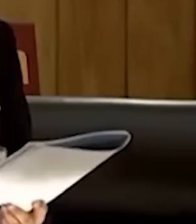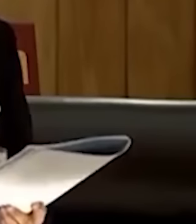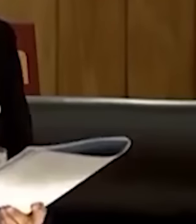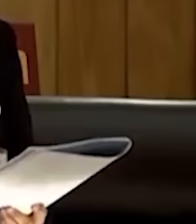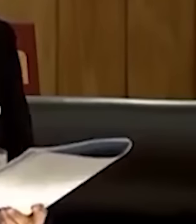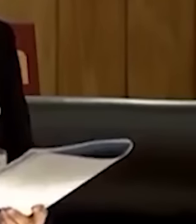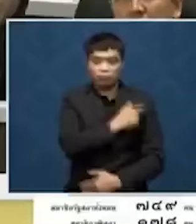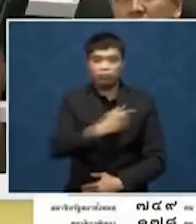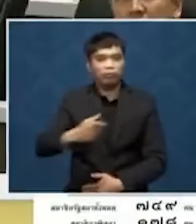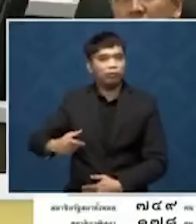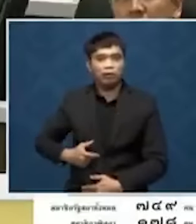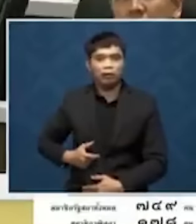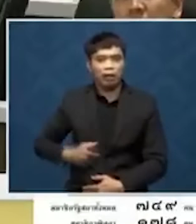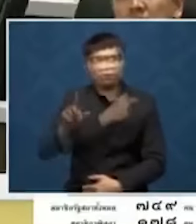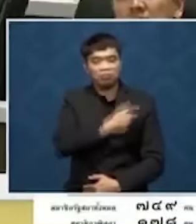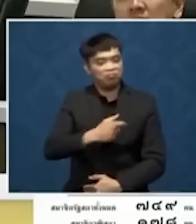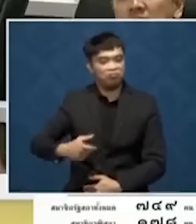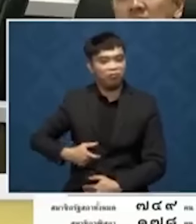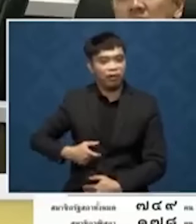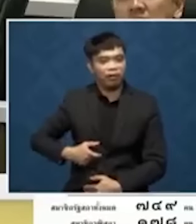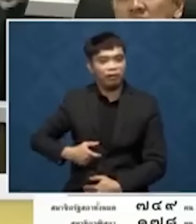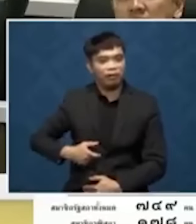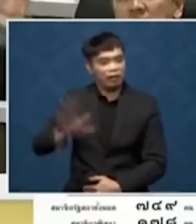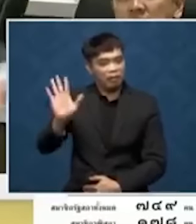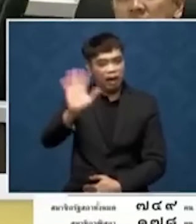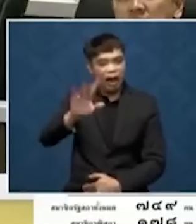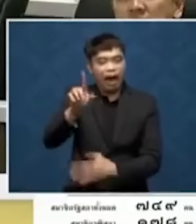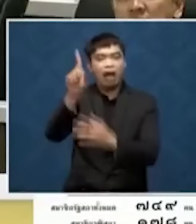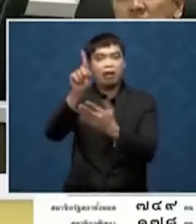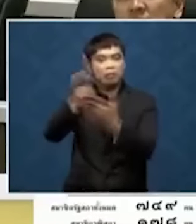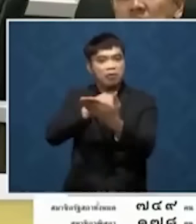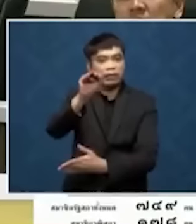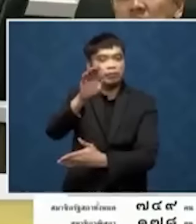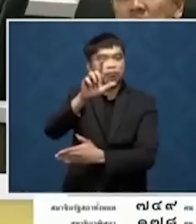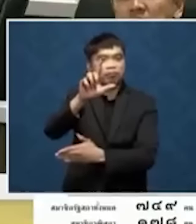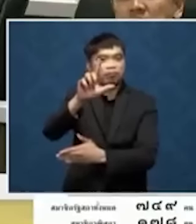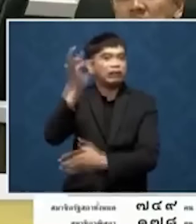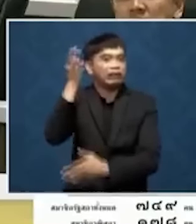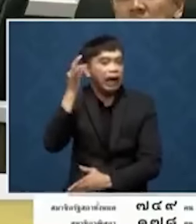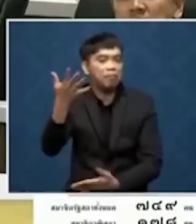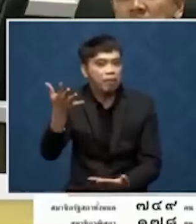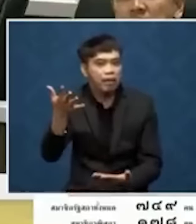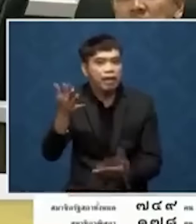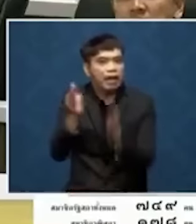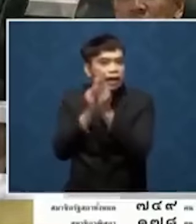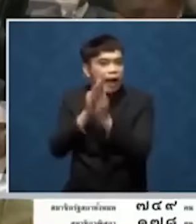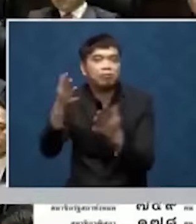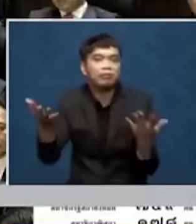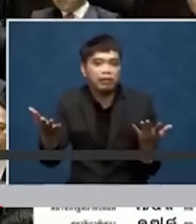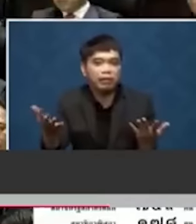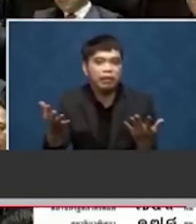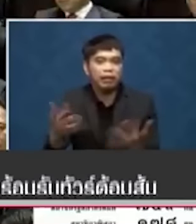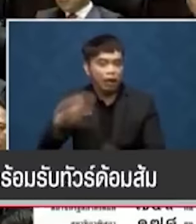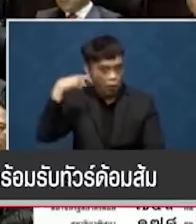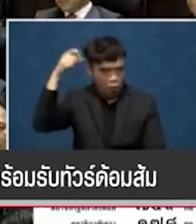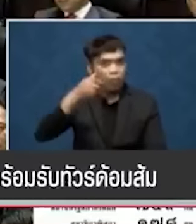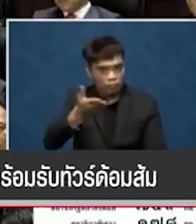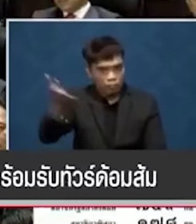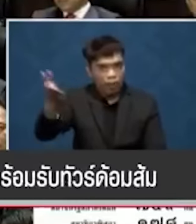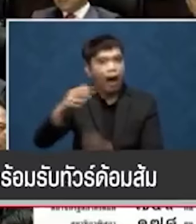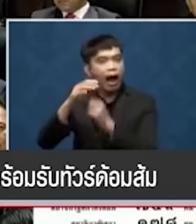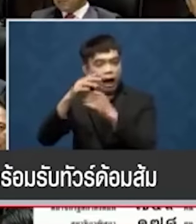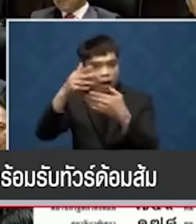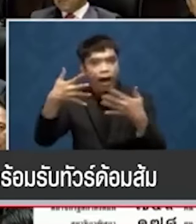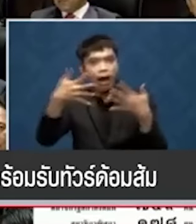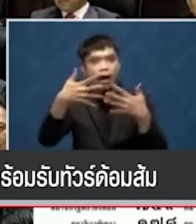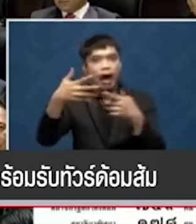วไกลเป็นคนแรกเน้นไปที่ความอันตรายของนโยบายมาตรา112ด้วยลีลาการอภิปรายดุดันแข็งกร้